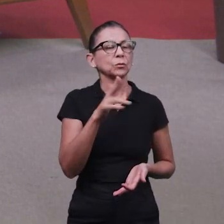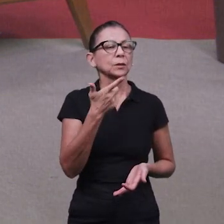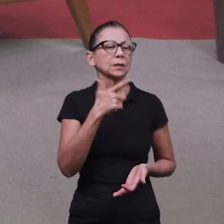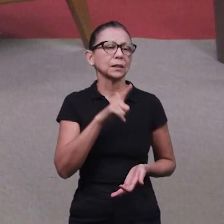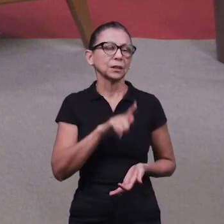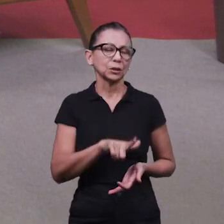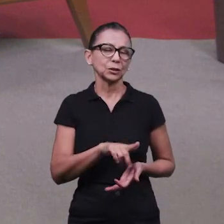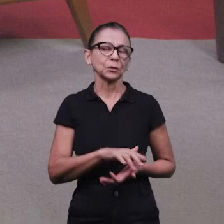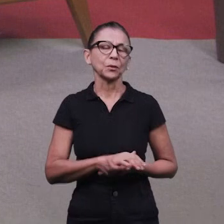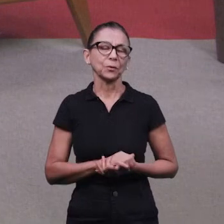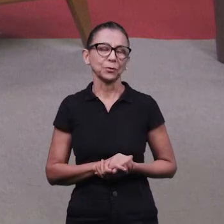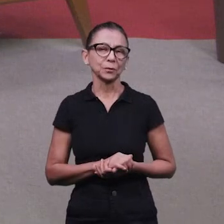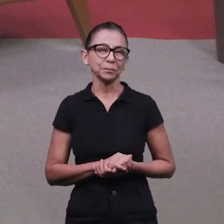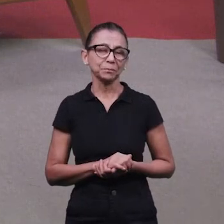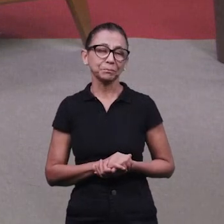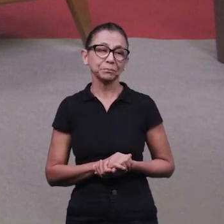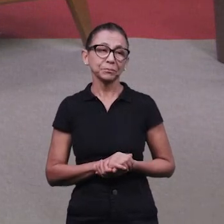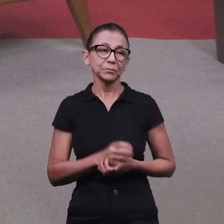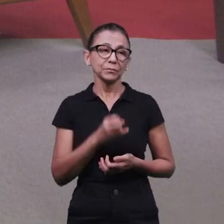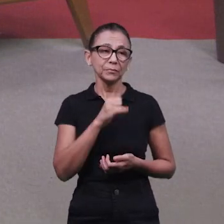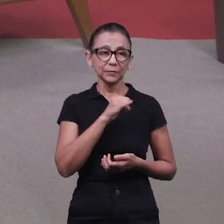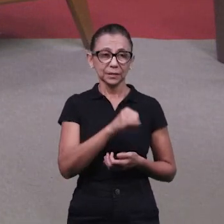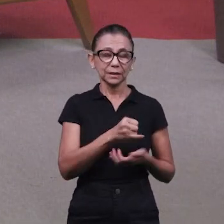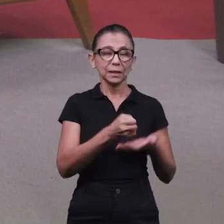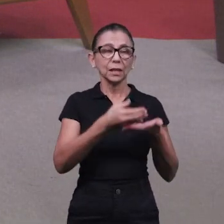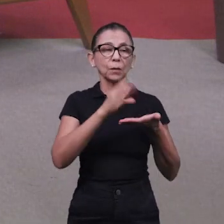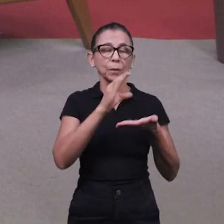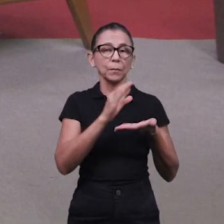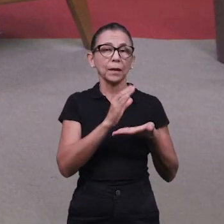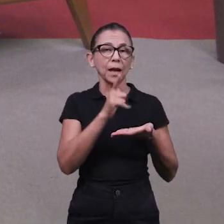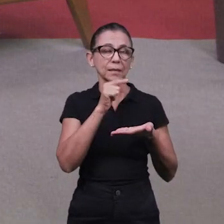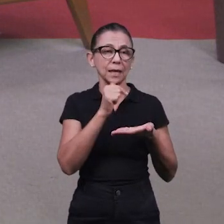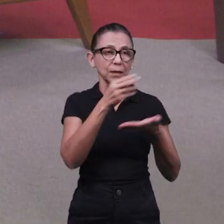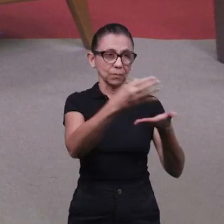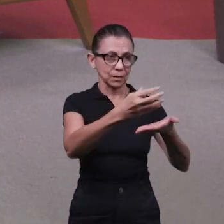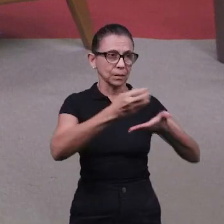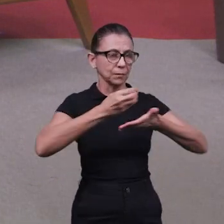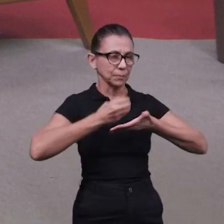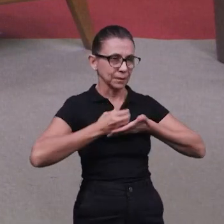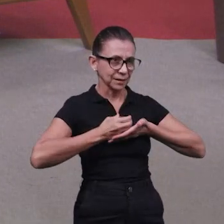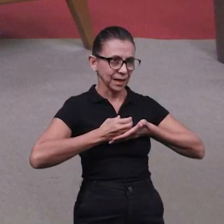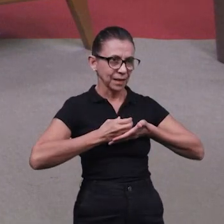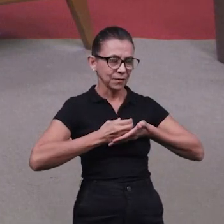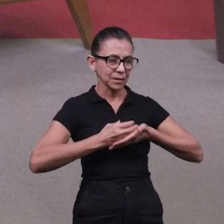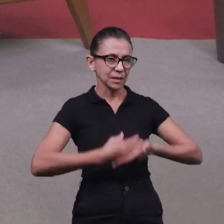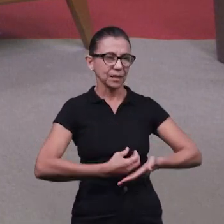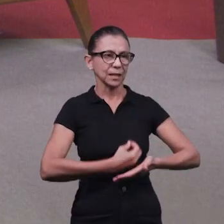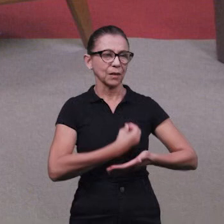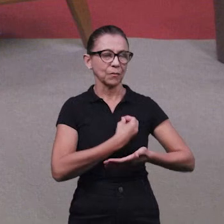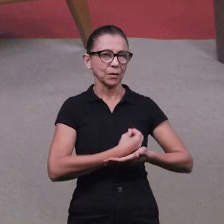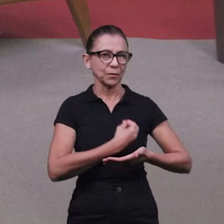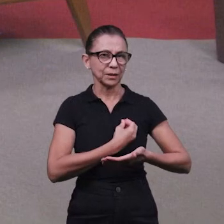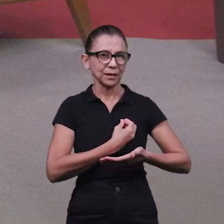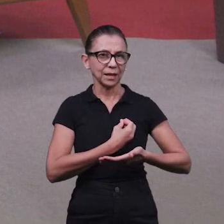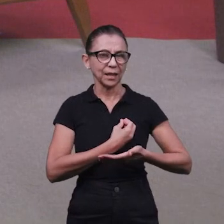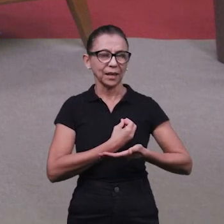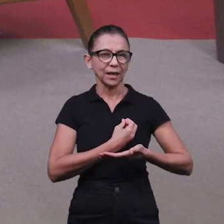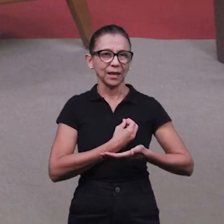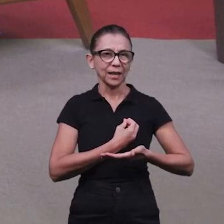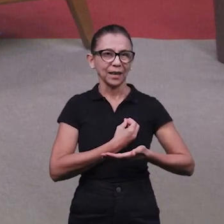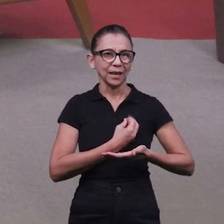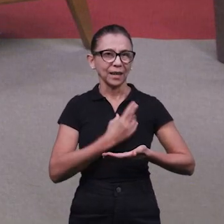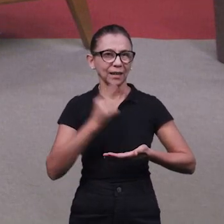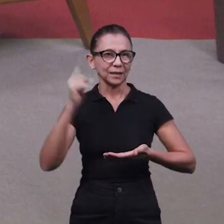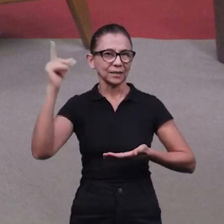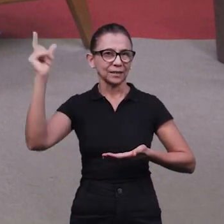fera en lui une source d'eau qui coule vers la vie éternelle. Donc ça, cette expression du Seigneur